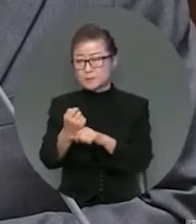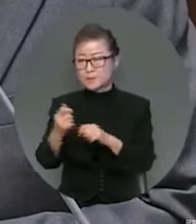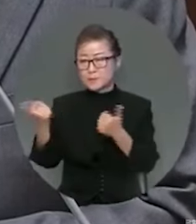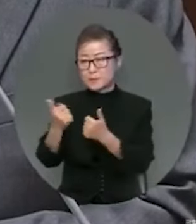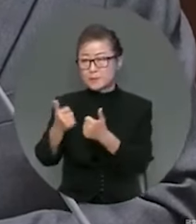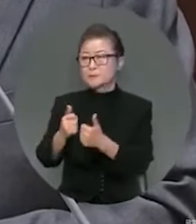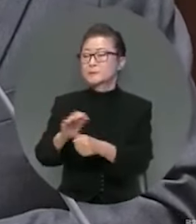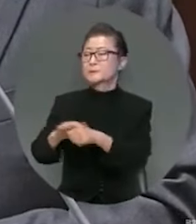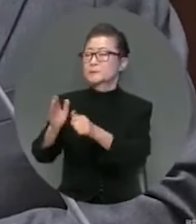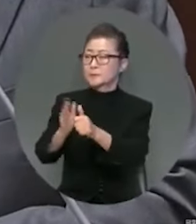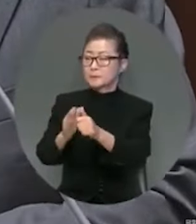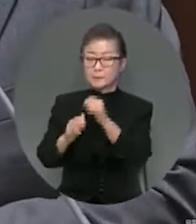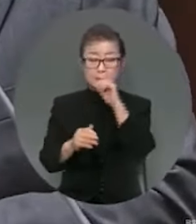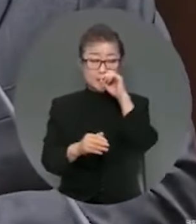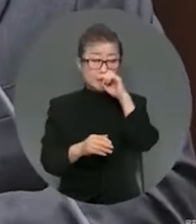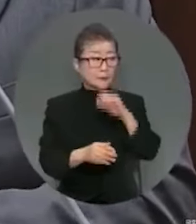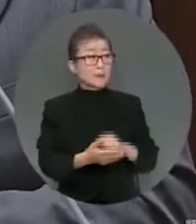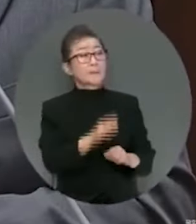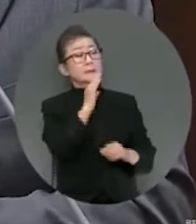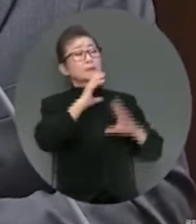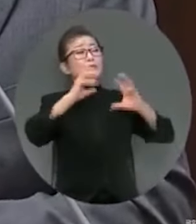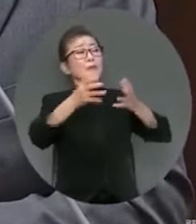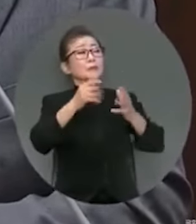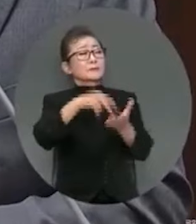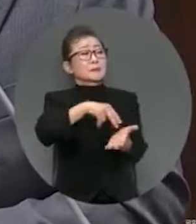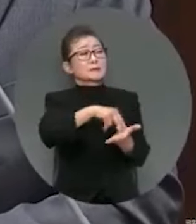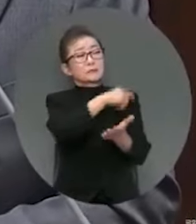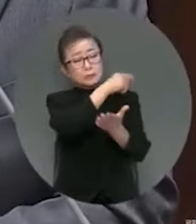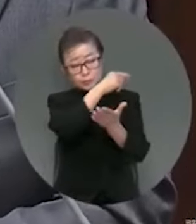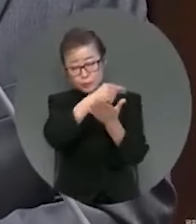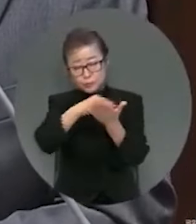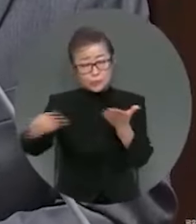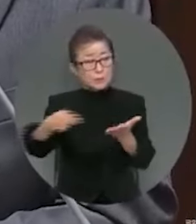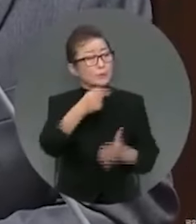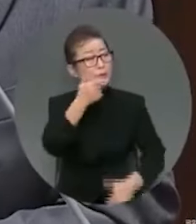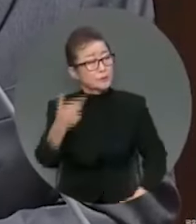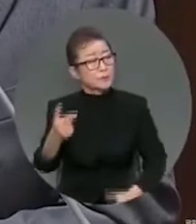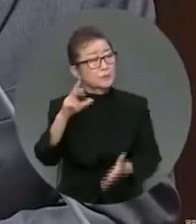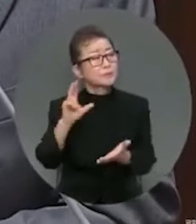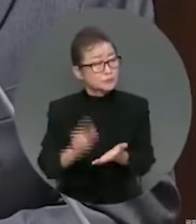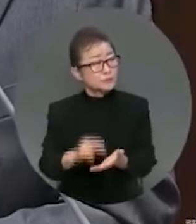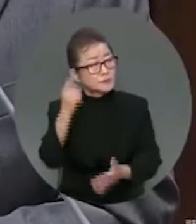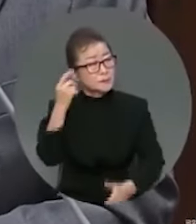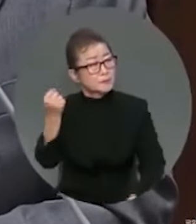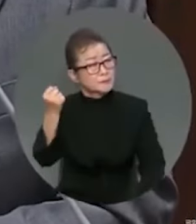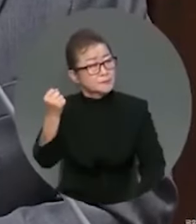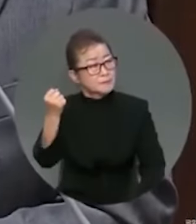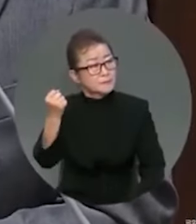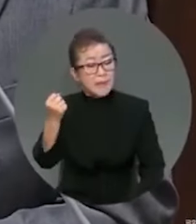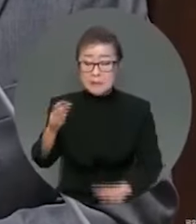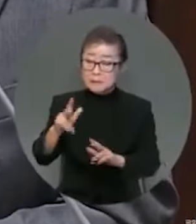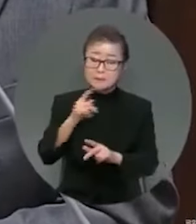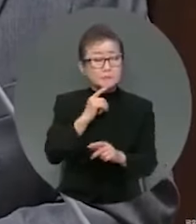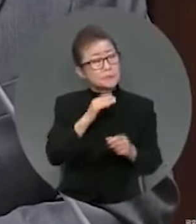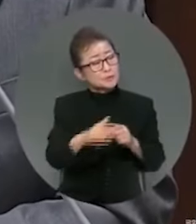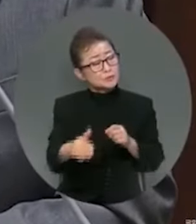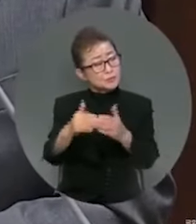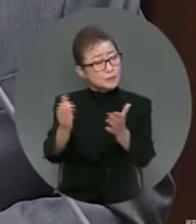최대한 협조를. 정말 국가적 손실이 엄청나게 큰 문제다, 이렇게 생각을 하고 있습니다. 민주당이 이렇게